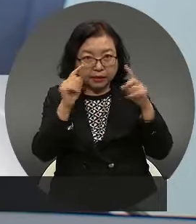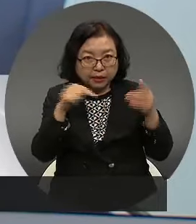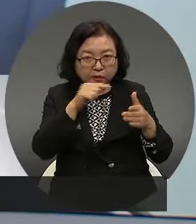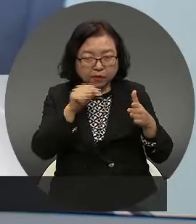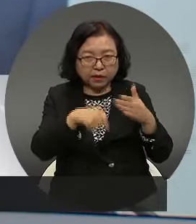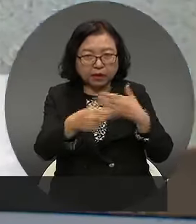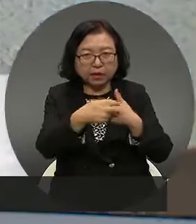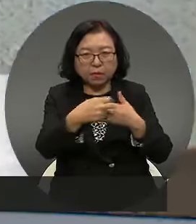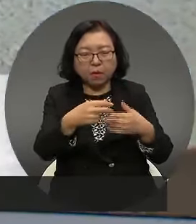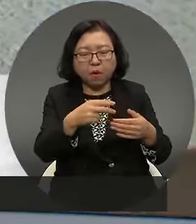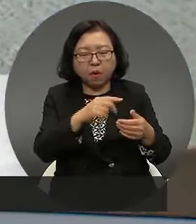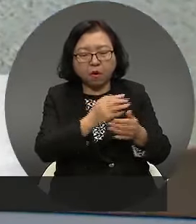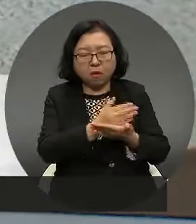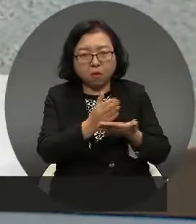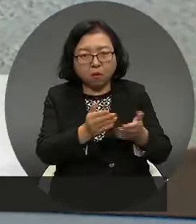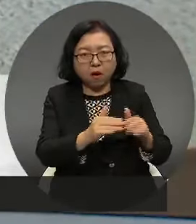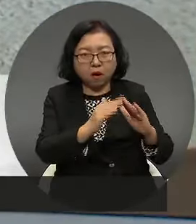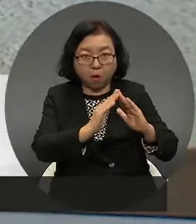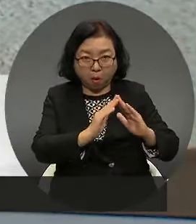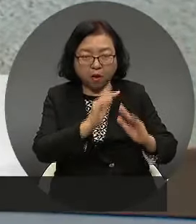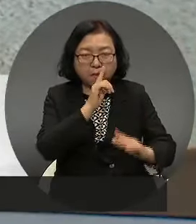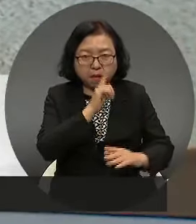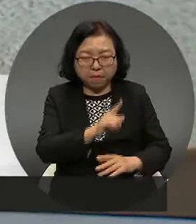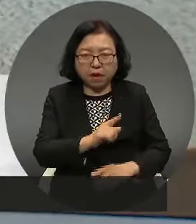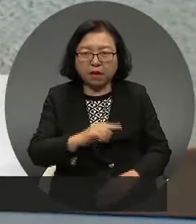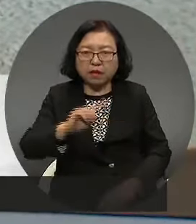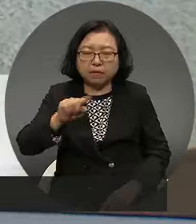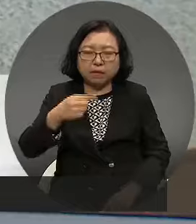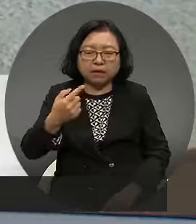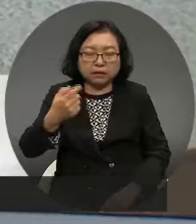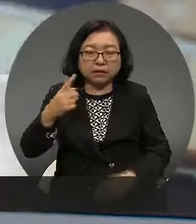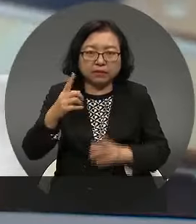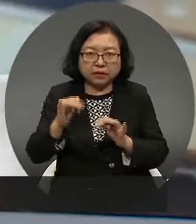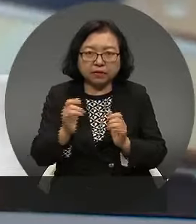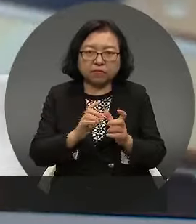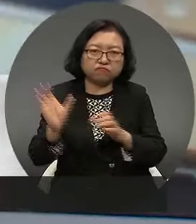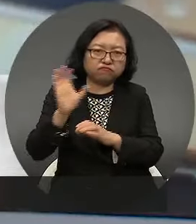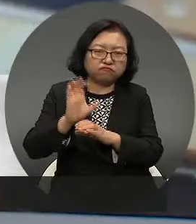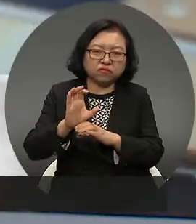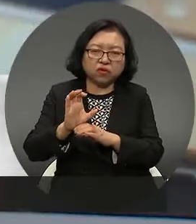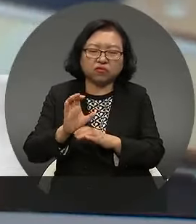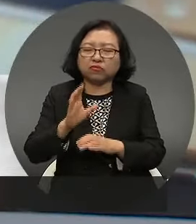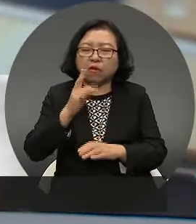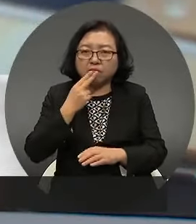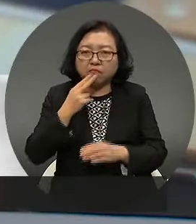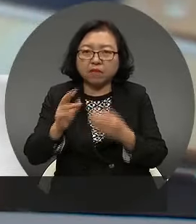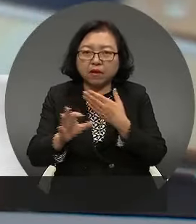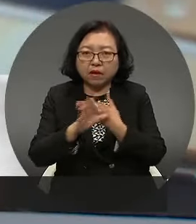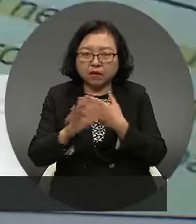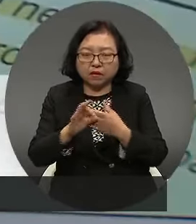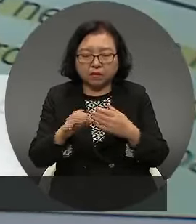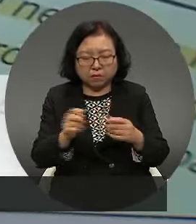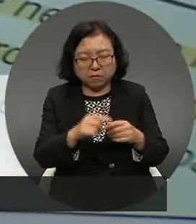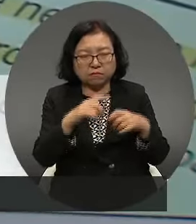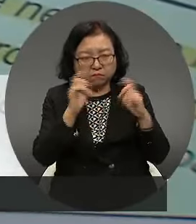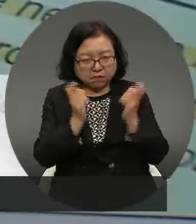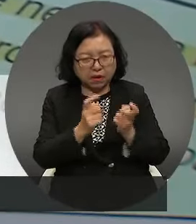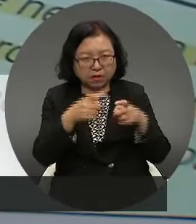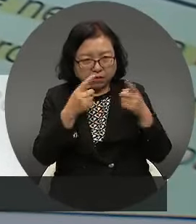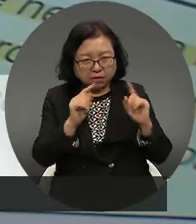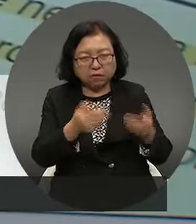나왔습니다. 150명 이상 증원이 관철되지 않으면 별도의 사립 의대를 만들어 나머지 정원을 채우겠다는